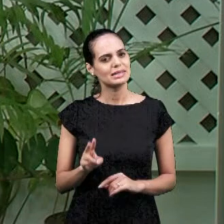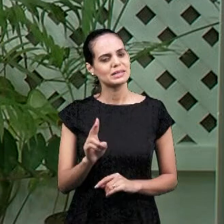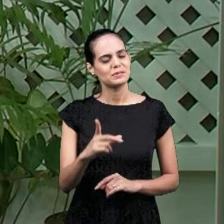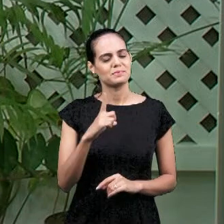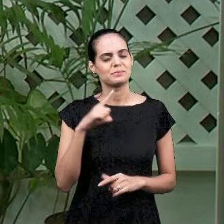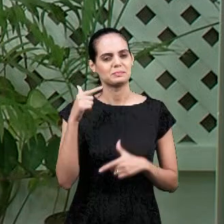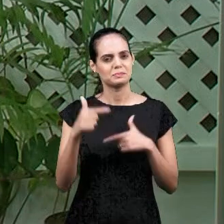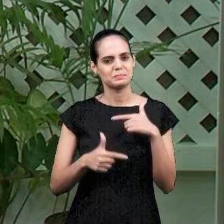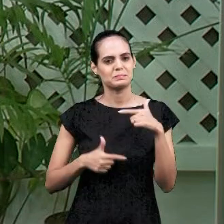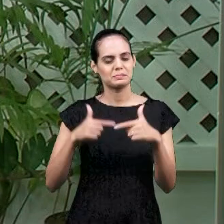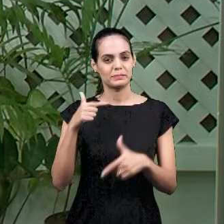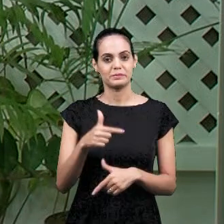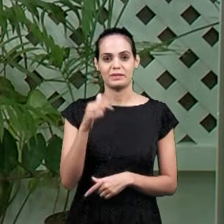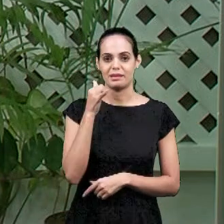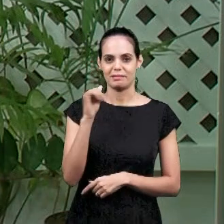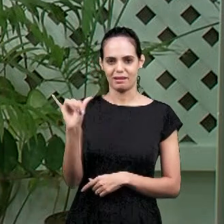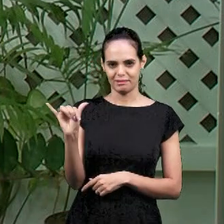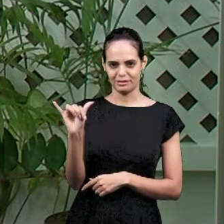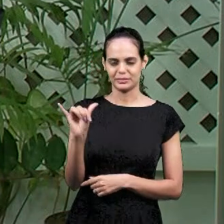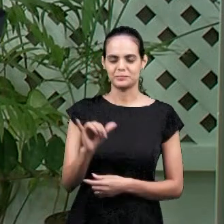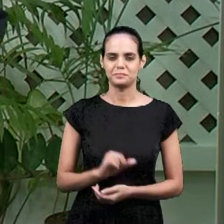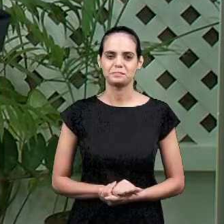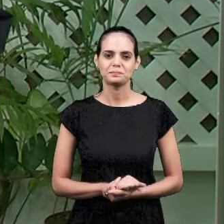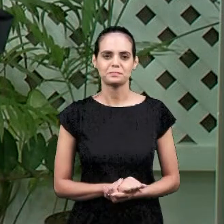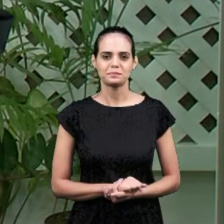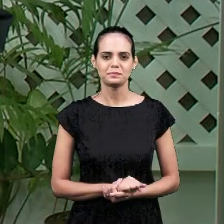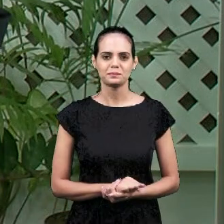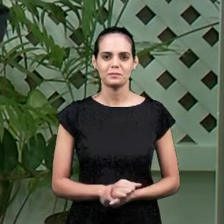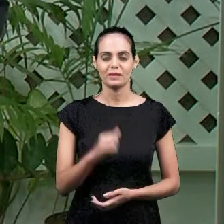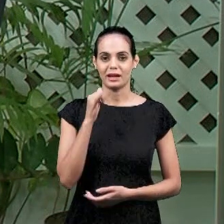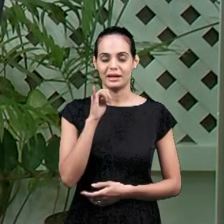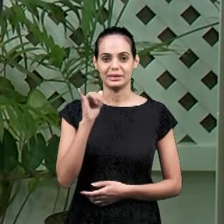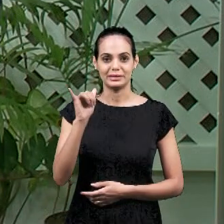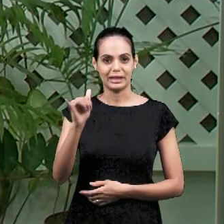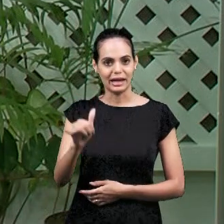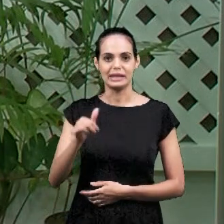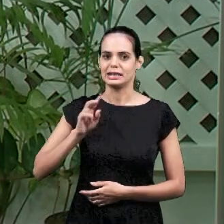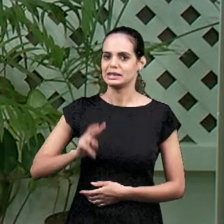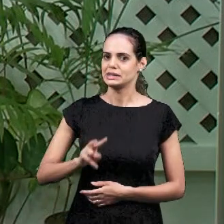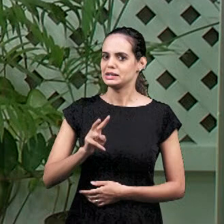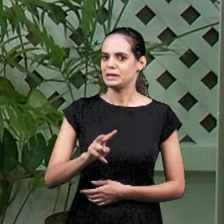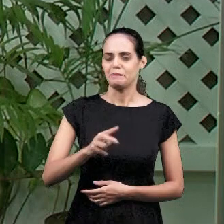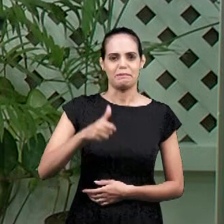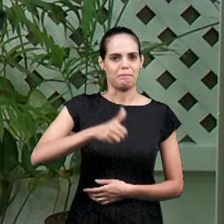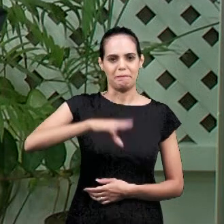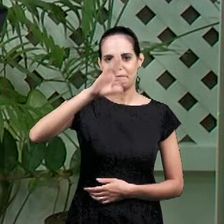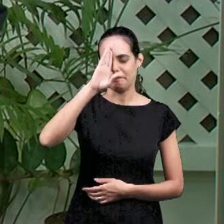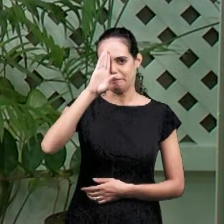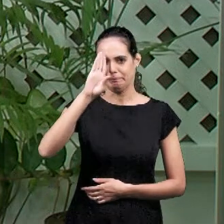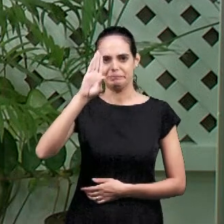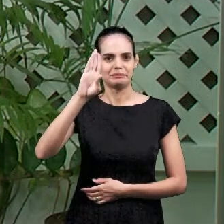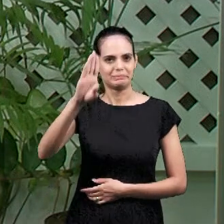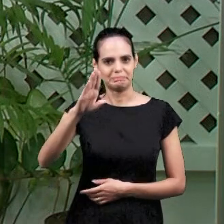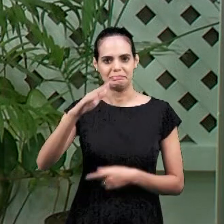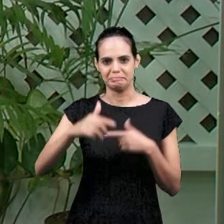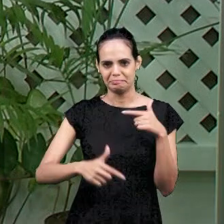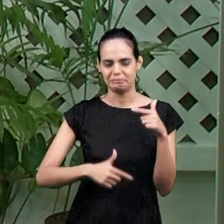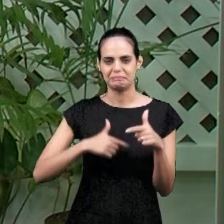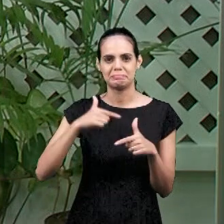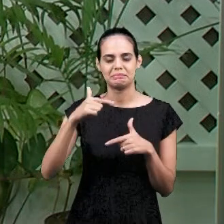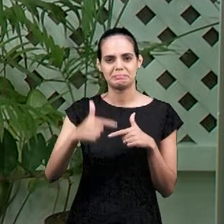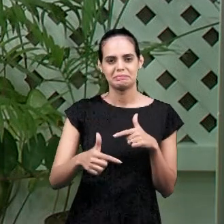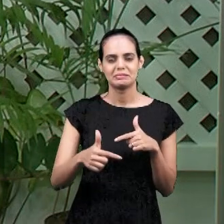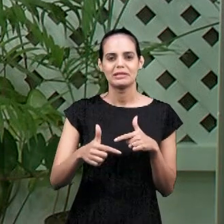spécial qui est fait en Italie. L'Italie est toujours en première place